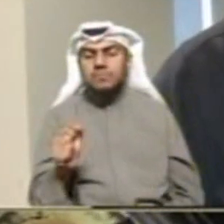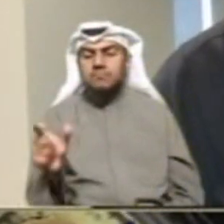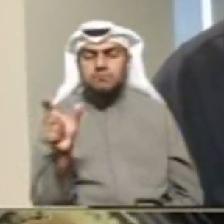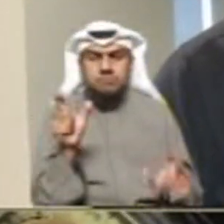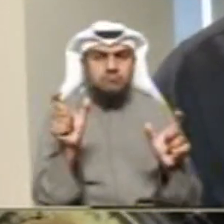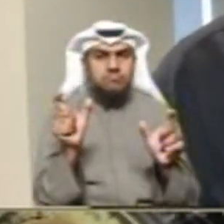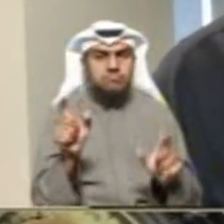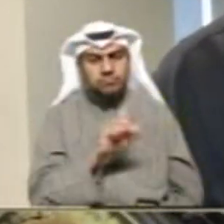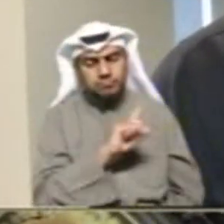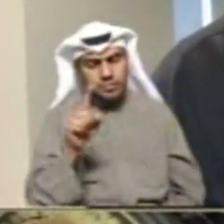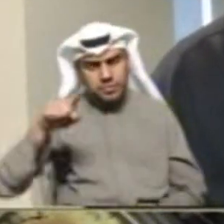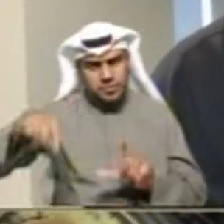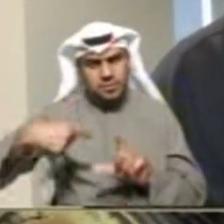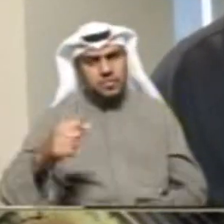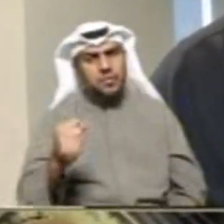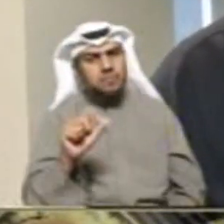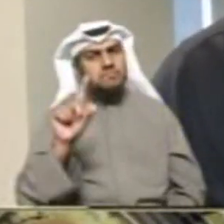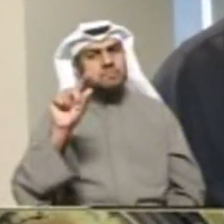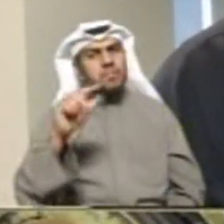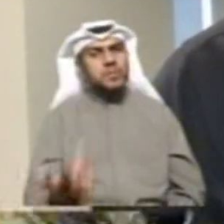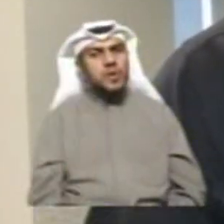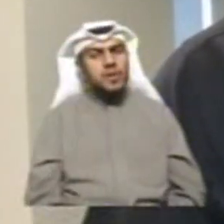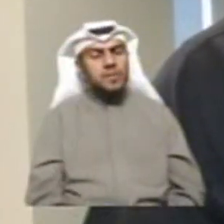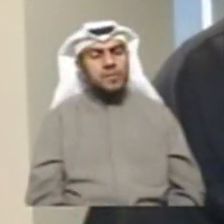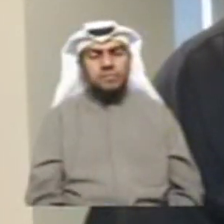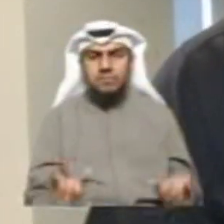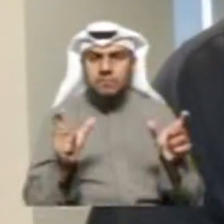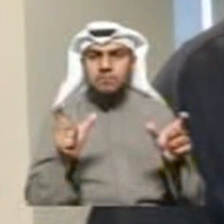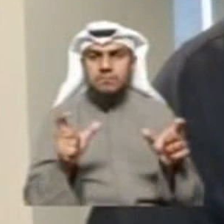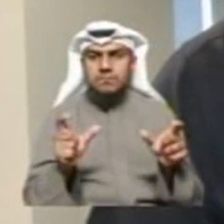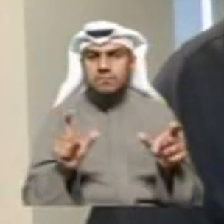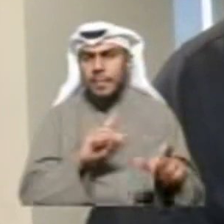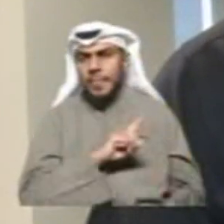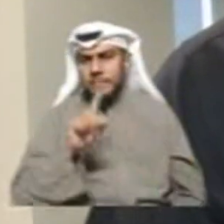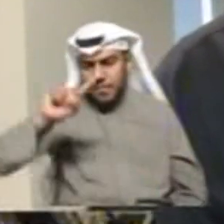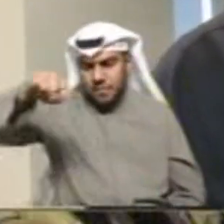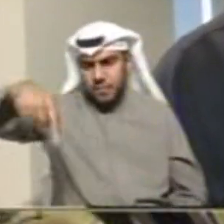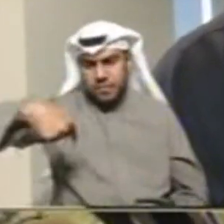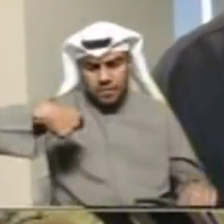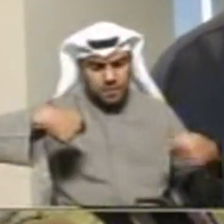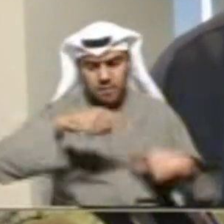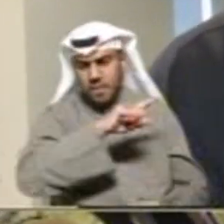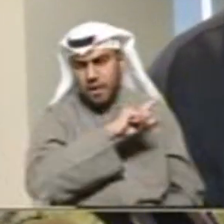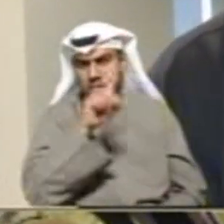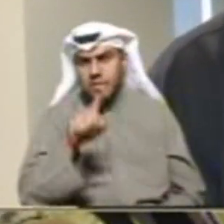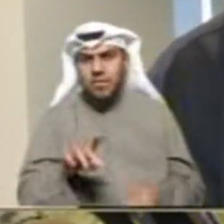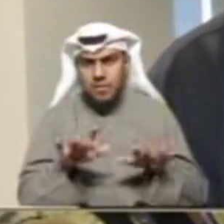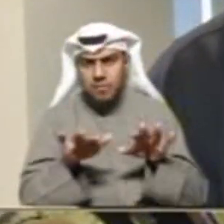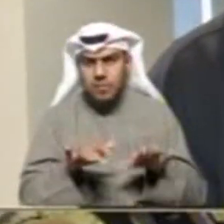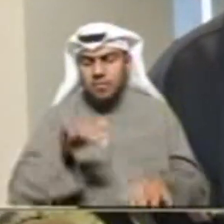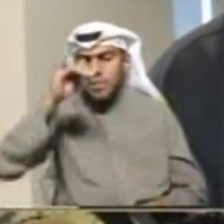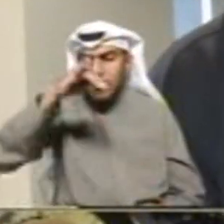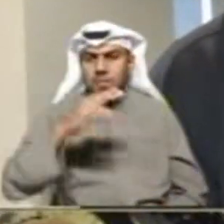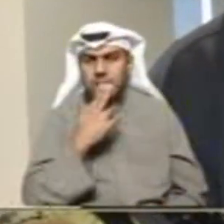ناحية الاختراقات يعني يتمتع في المواصفات اللازمة لحمايته من هالنوع من الاختراقات، فيعني احنا يعني إن شاء الله نكون